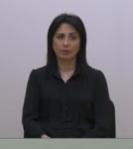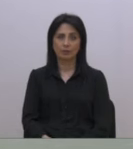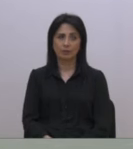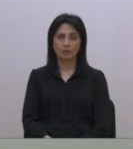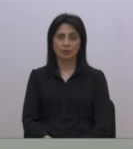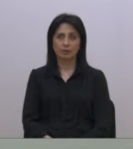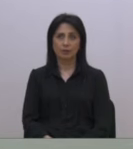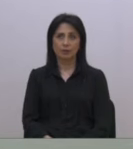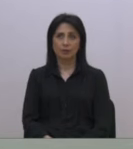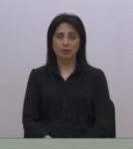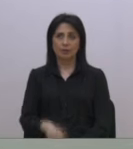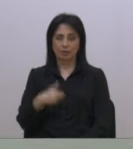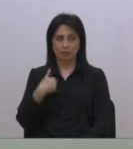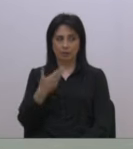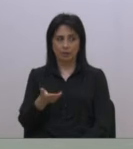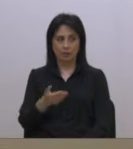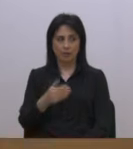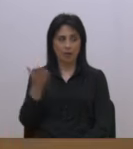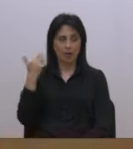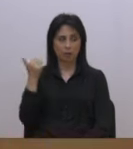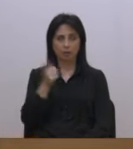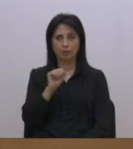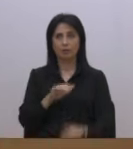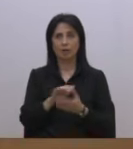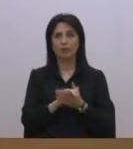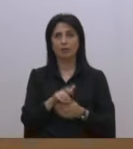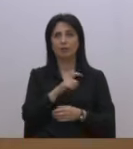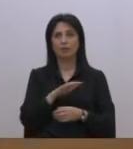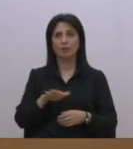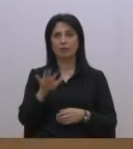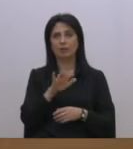მოგესალმებით. გასულ კვირას ევროკავშირის წევრ ქვეყნებში ევროპარლამენტი